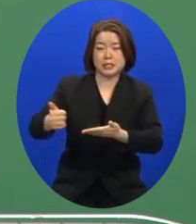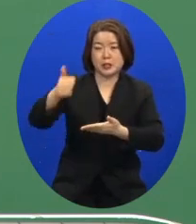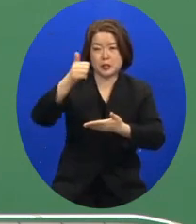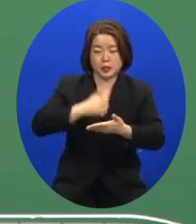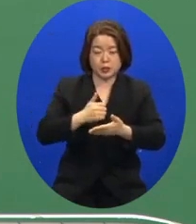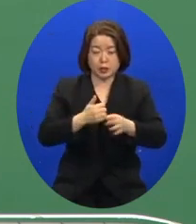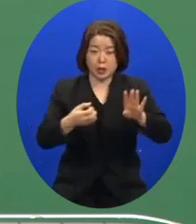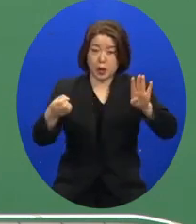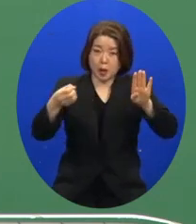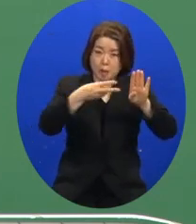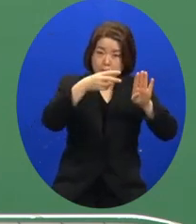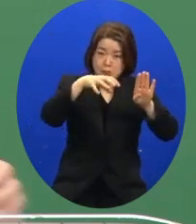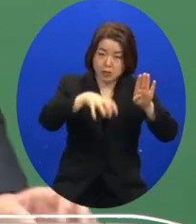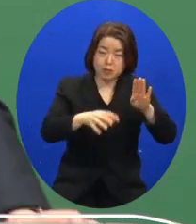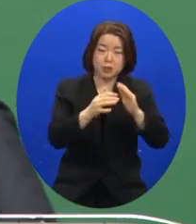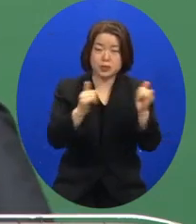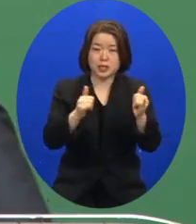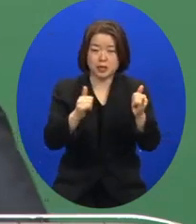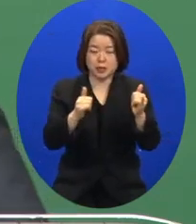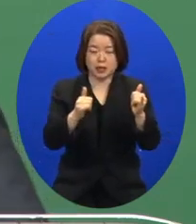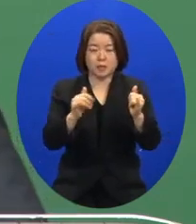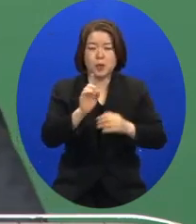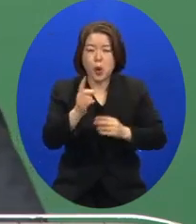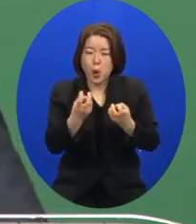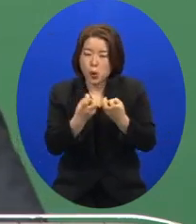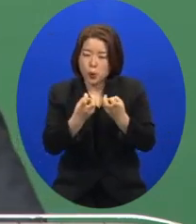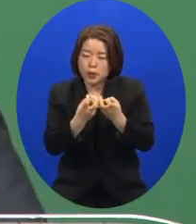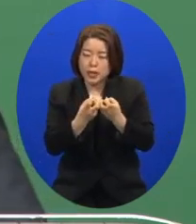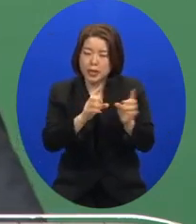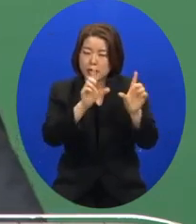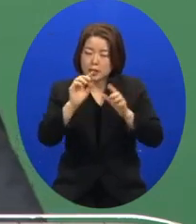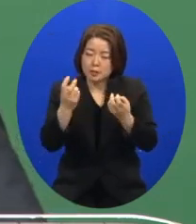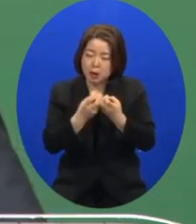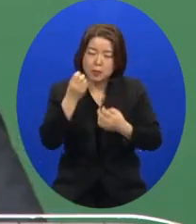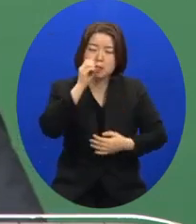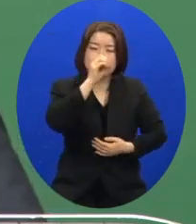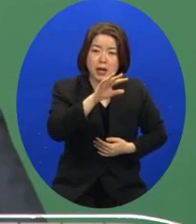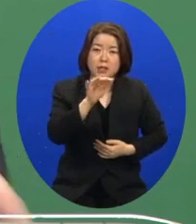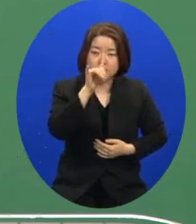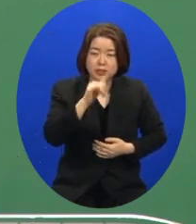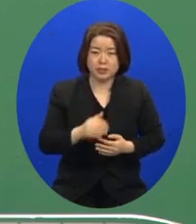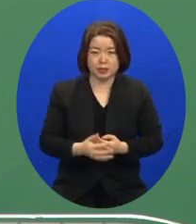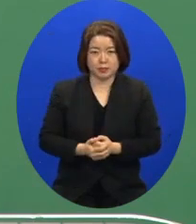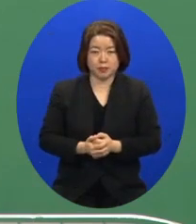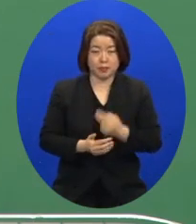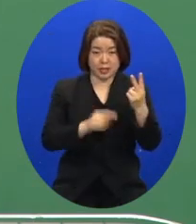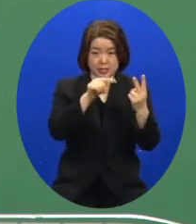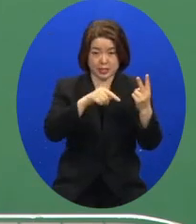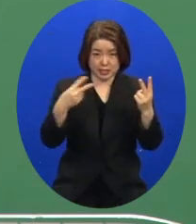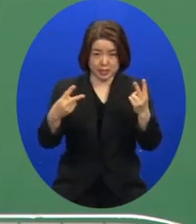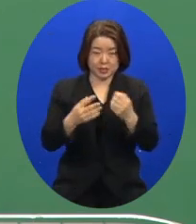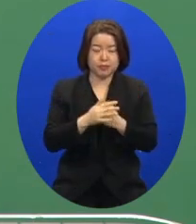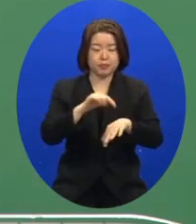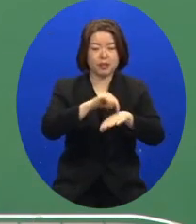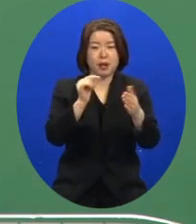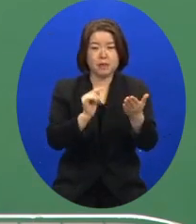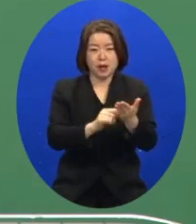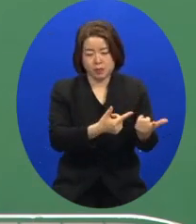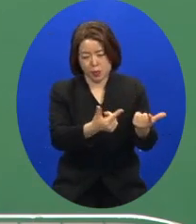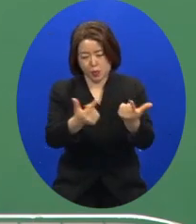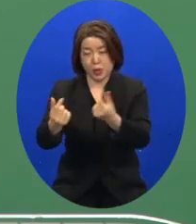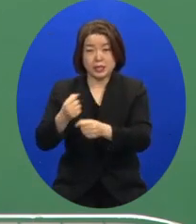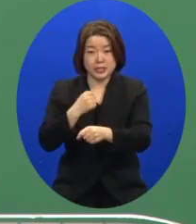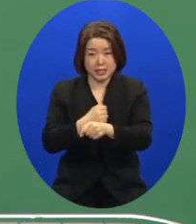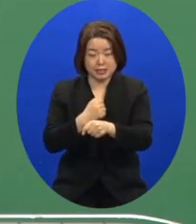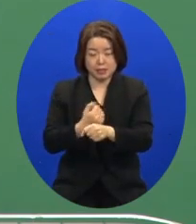이렇게 살라고 말씀을 했습니다. 빌립보서 2장 2절부터 4절까지입니다. 마음을 같이 하여 같은